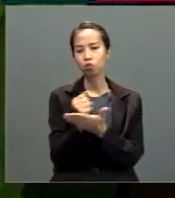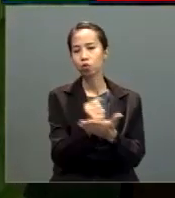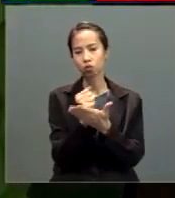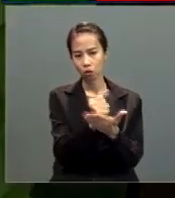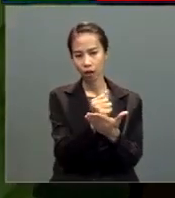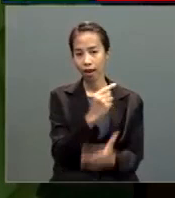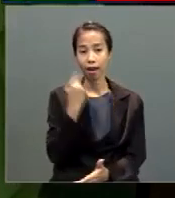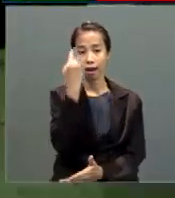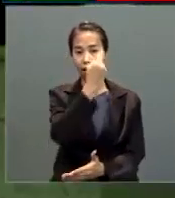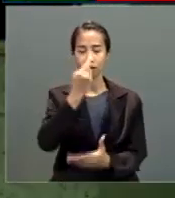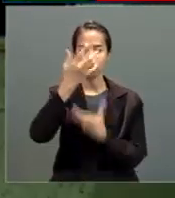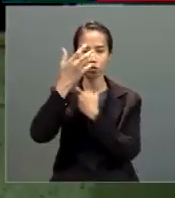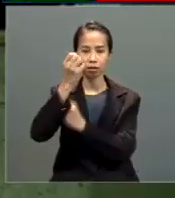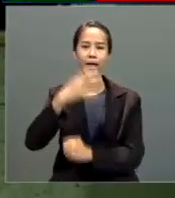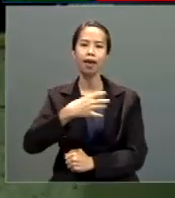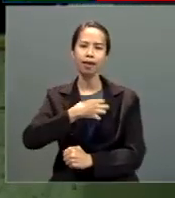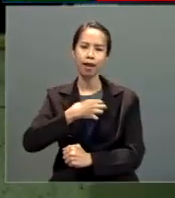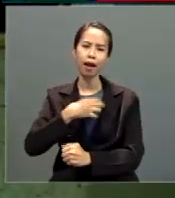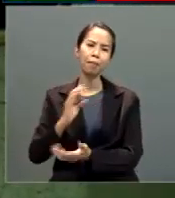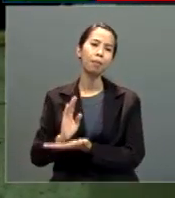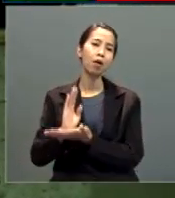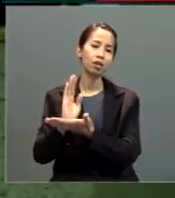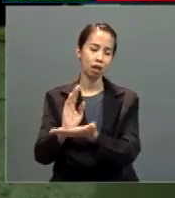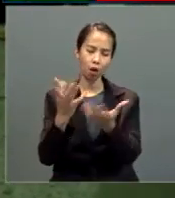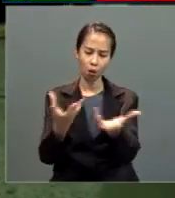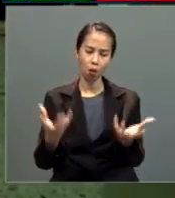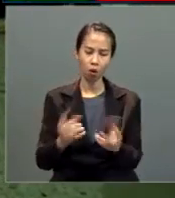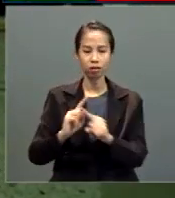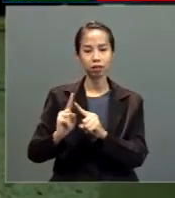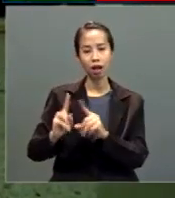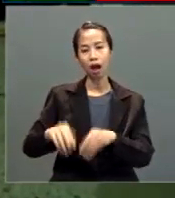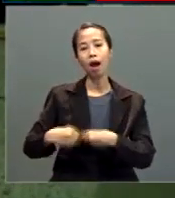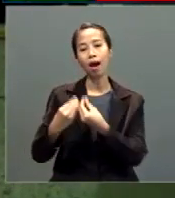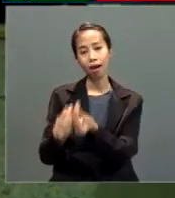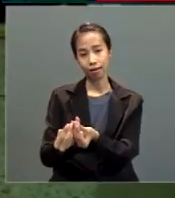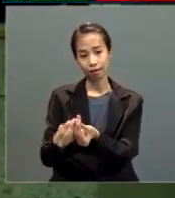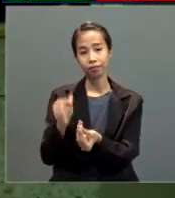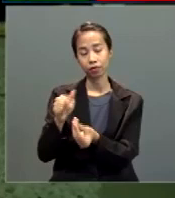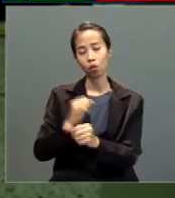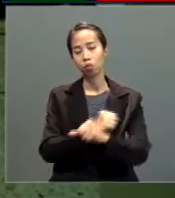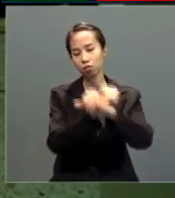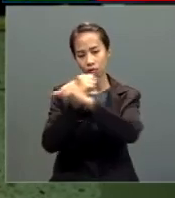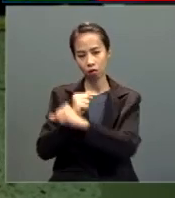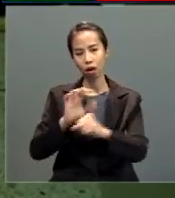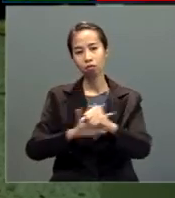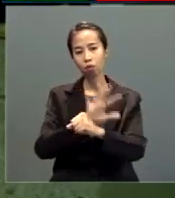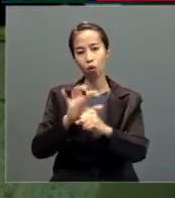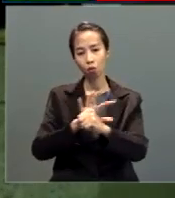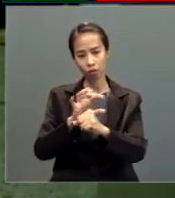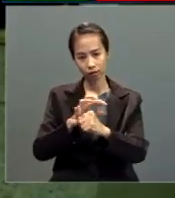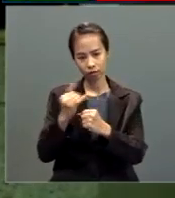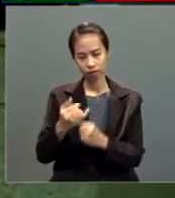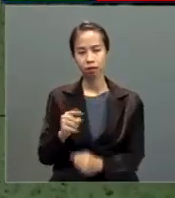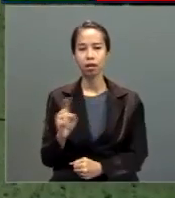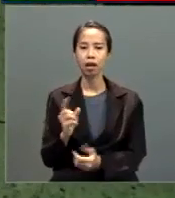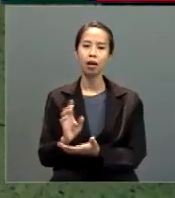ผู้สนใจนะครับอยากจะบริจาคทั้งหน้ากากอนามัยและอุปกรณ์อื่นๆที่จำเป็นสำหรับใช้ในการป้องกันโควิด-19สามารถติดต่อขอบริจ